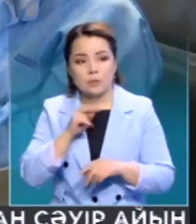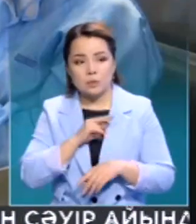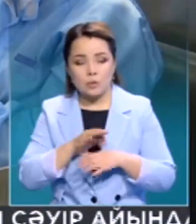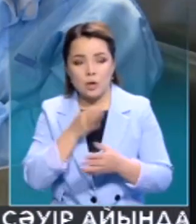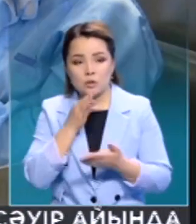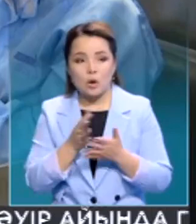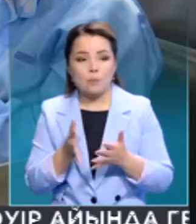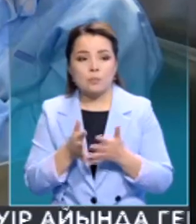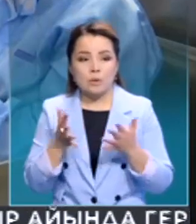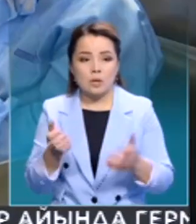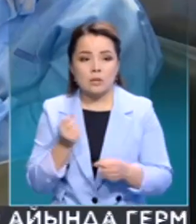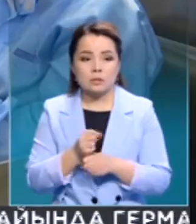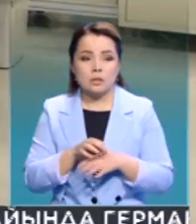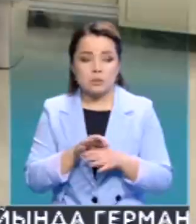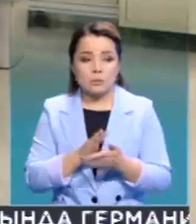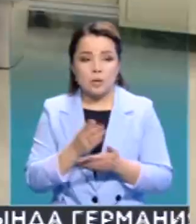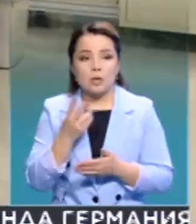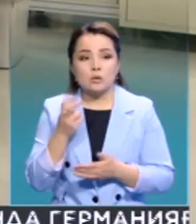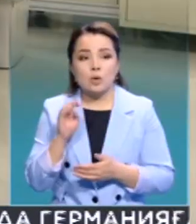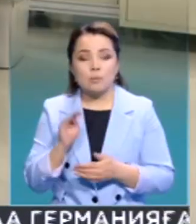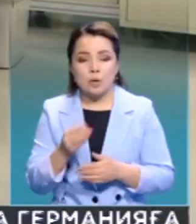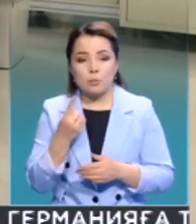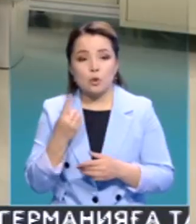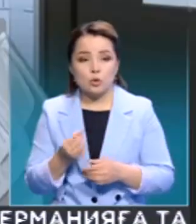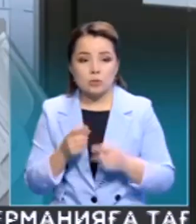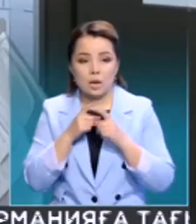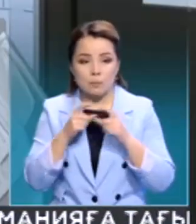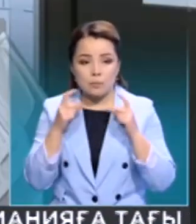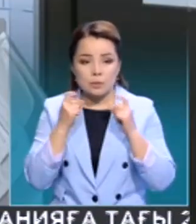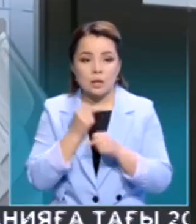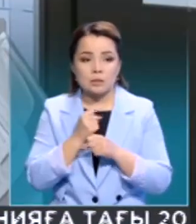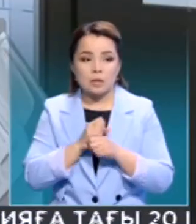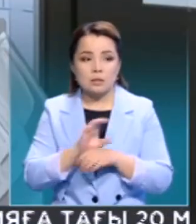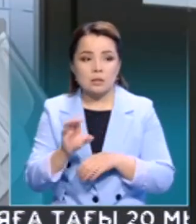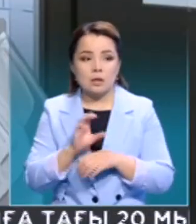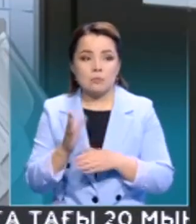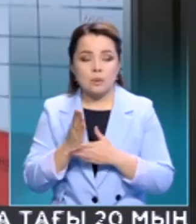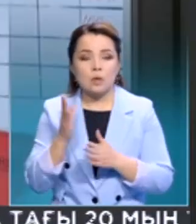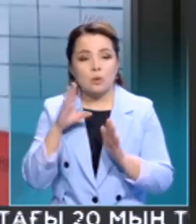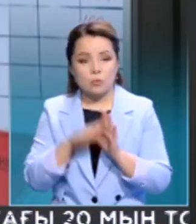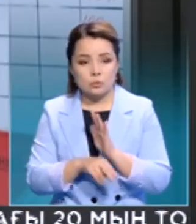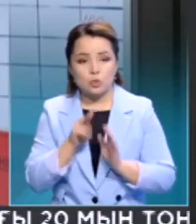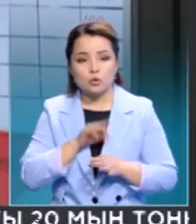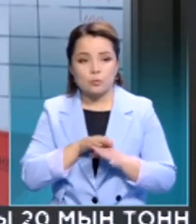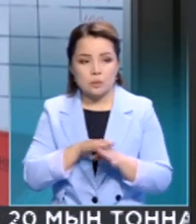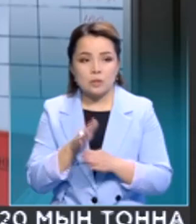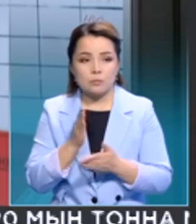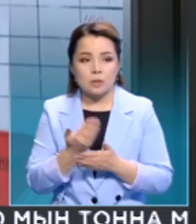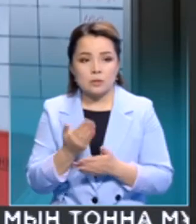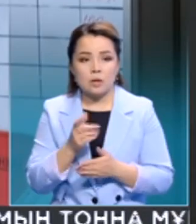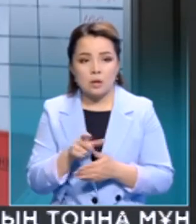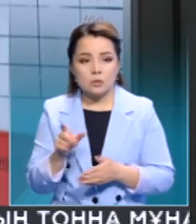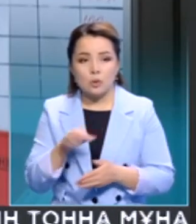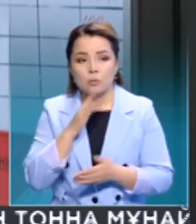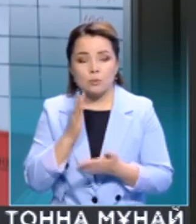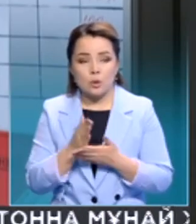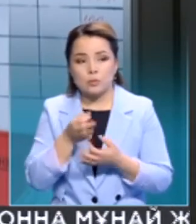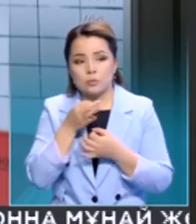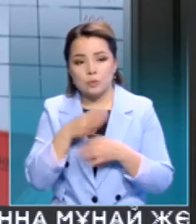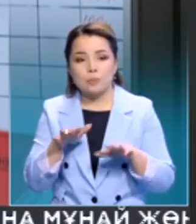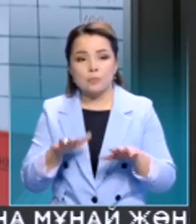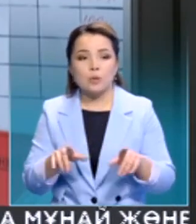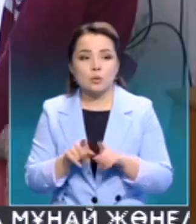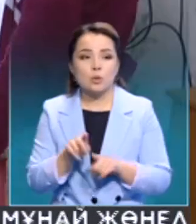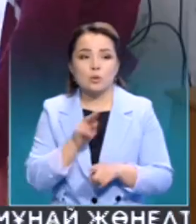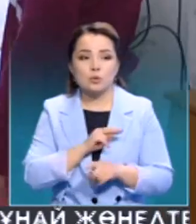үлкен жауапкершілік артылған. Бір күнде 200 мың маска шығарған. Бұл кісілер қонып тастеді осы жерде. Әрине осындай адамдар көп болса, любой жерде